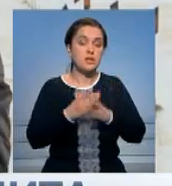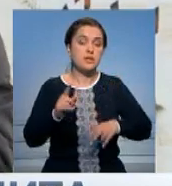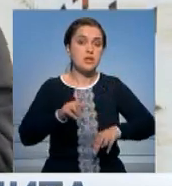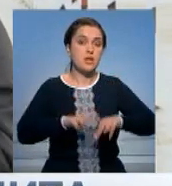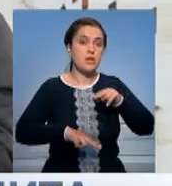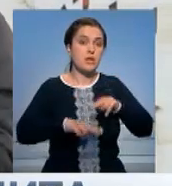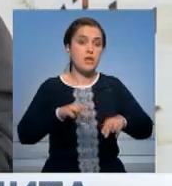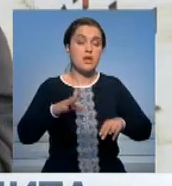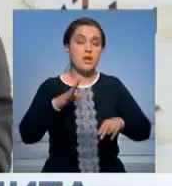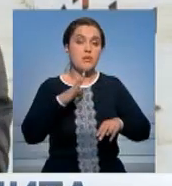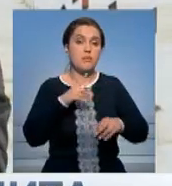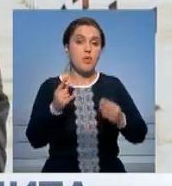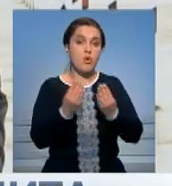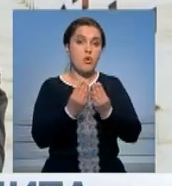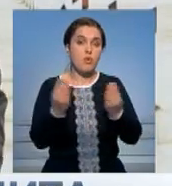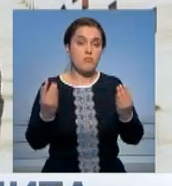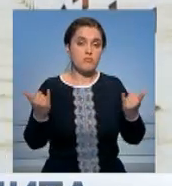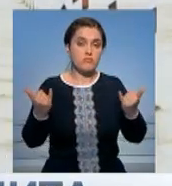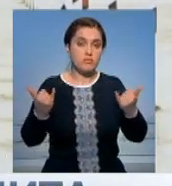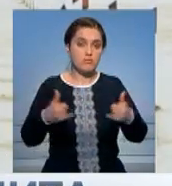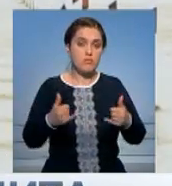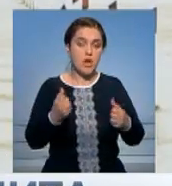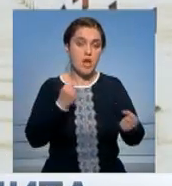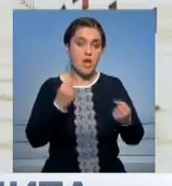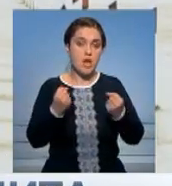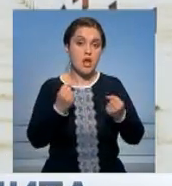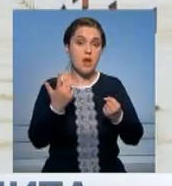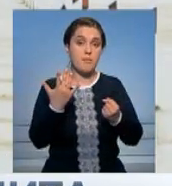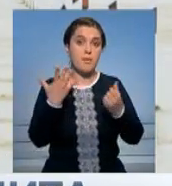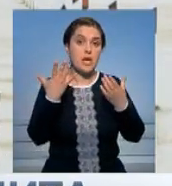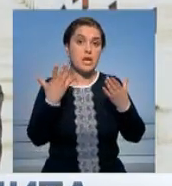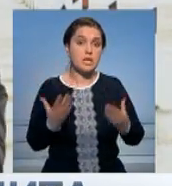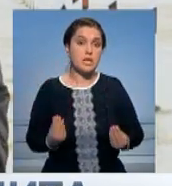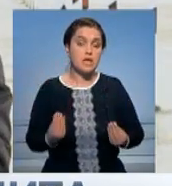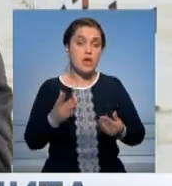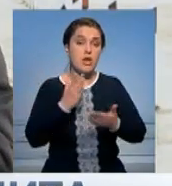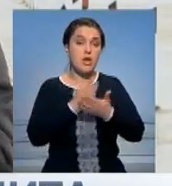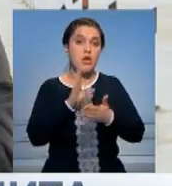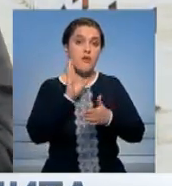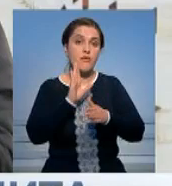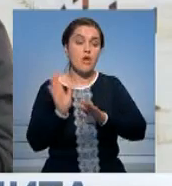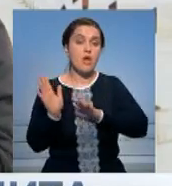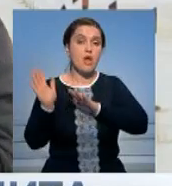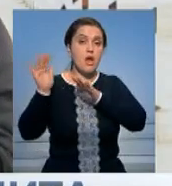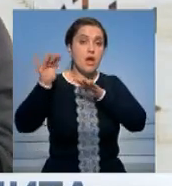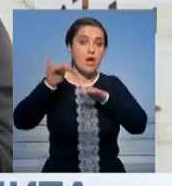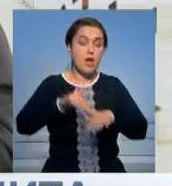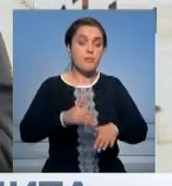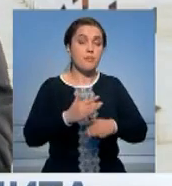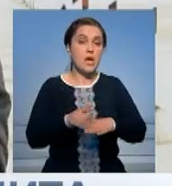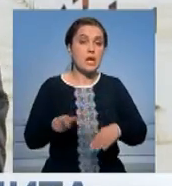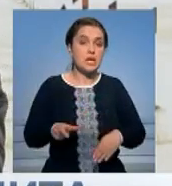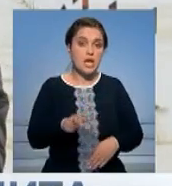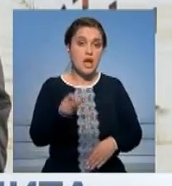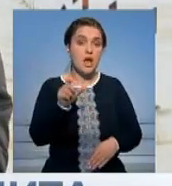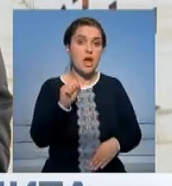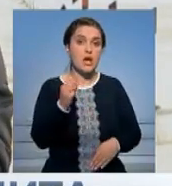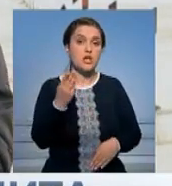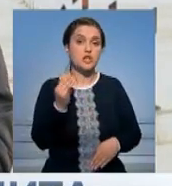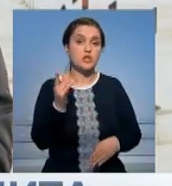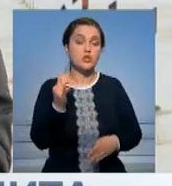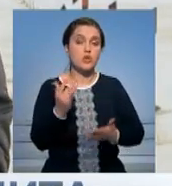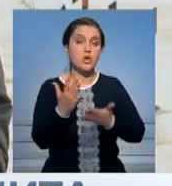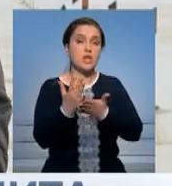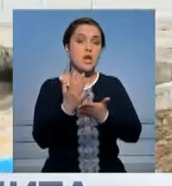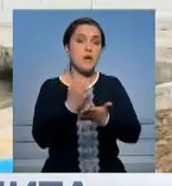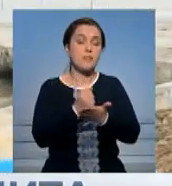в монолитном бетонном исполнении. Уже 5-й день здесь переливают талые воды. Именно отсюда река Ашису набирает